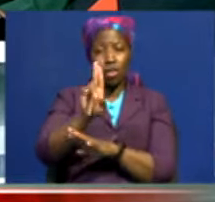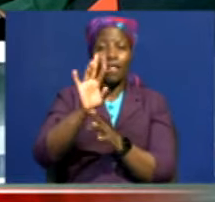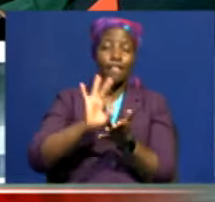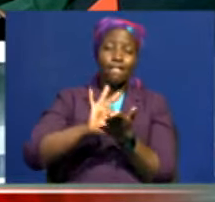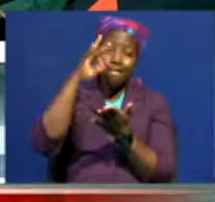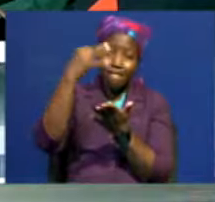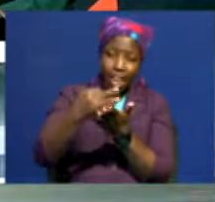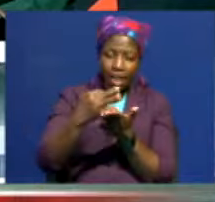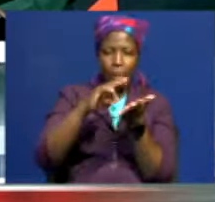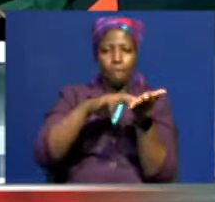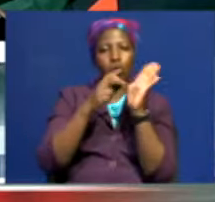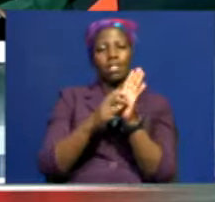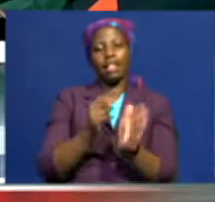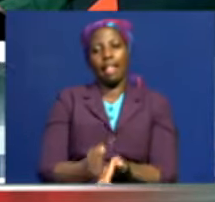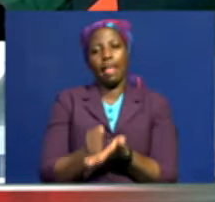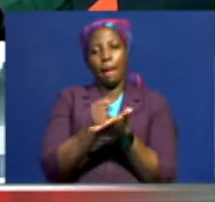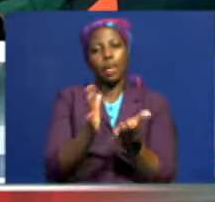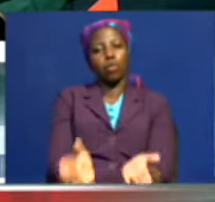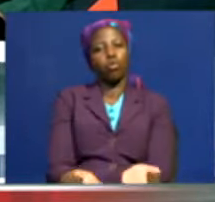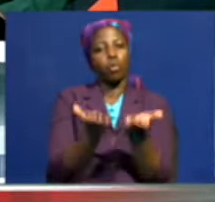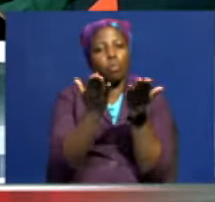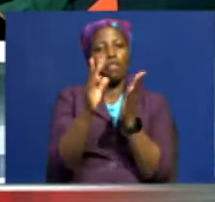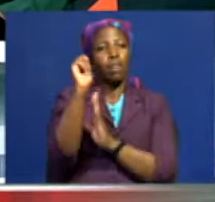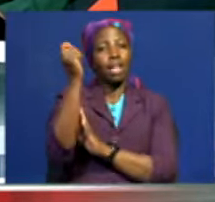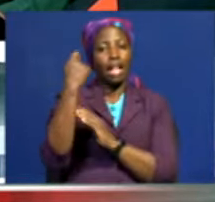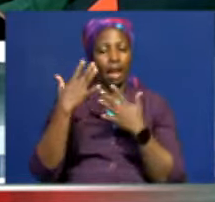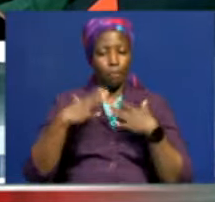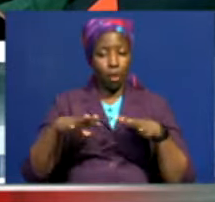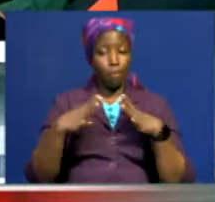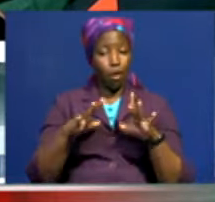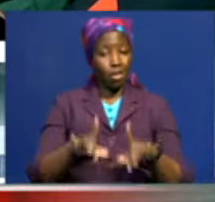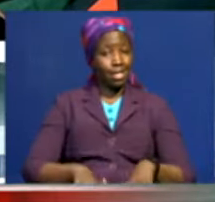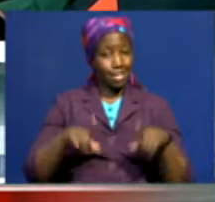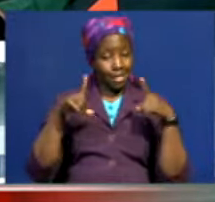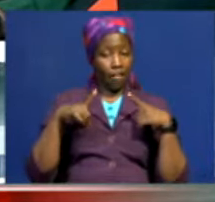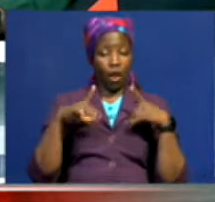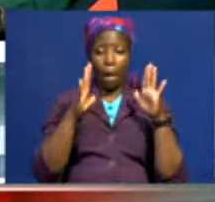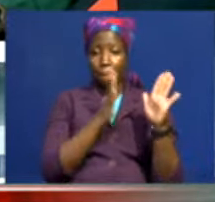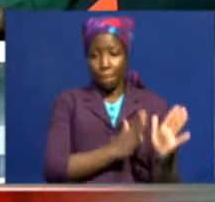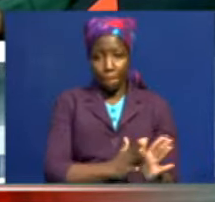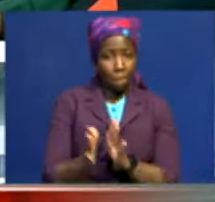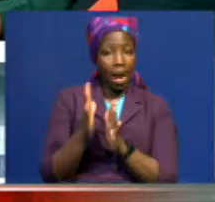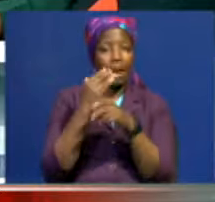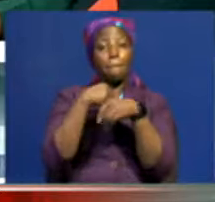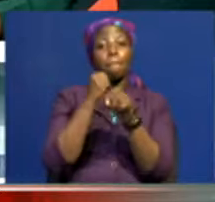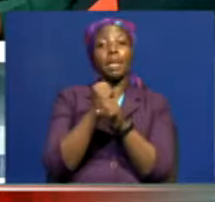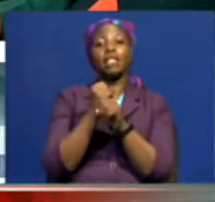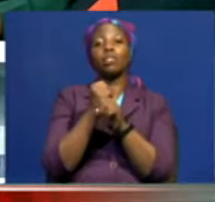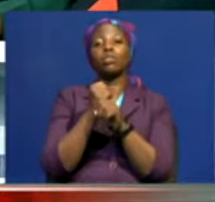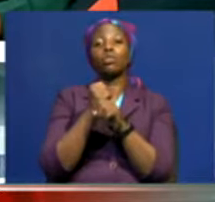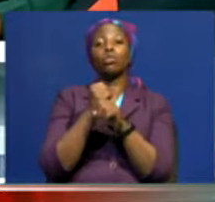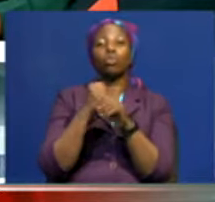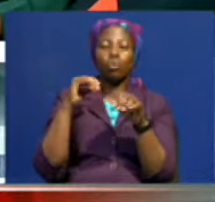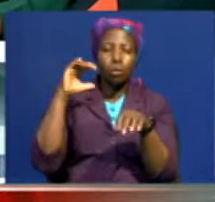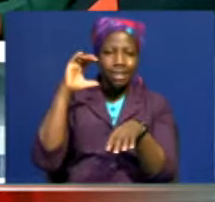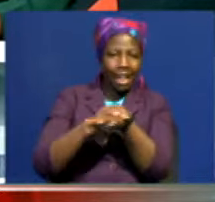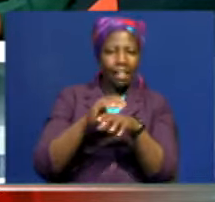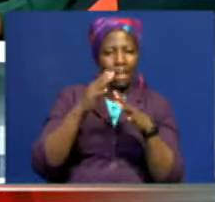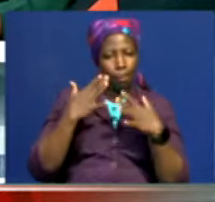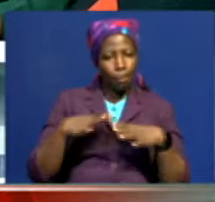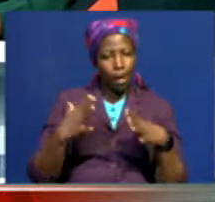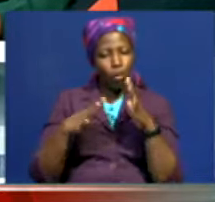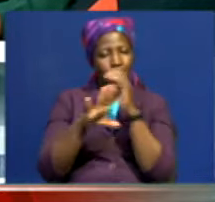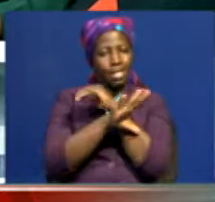inaya kubes maisha ya wakya rais amesa mikati kambe imek kuak wofu fedha za umma na